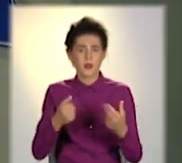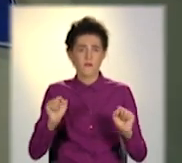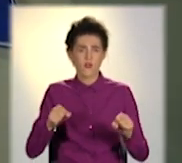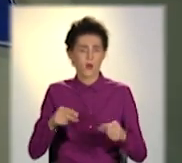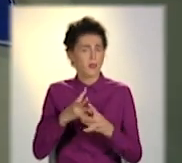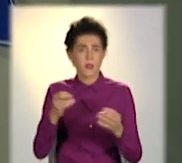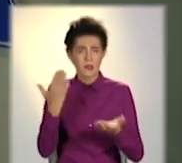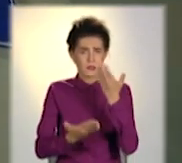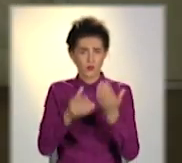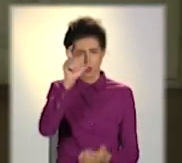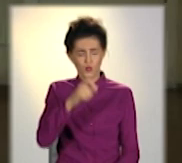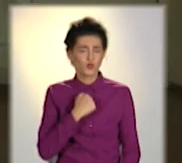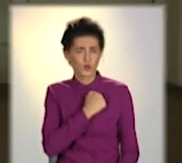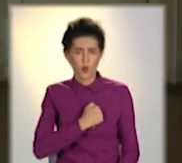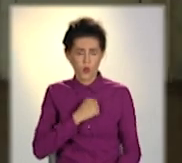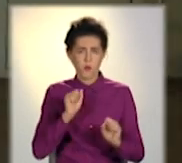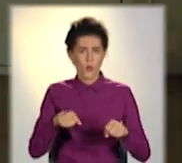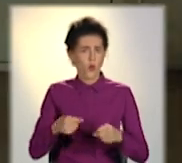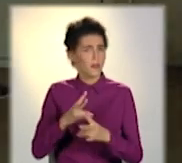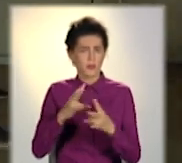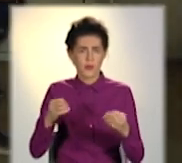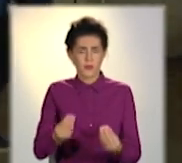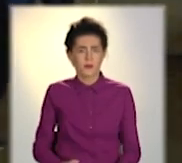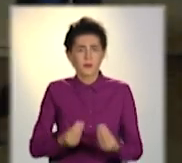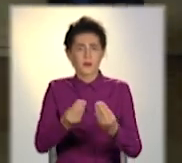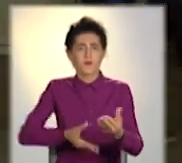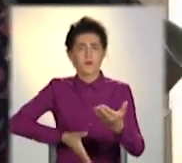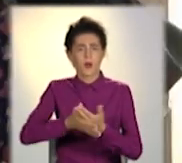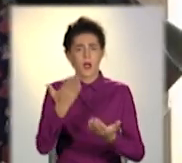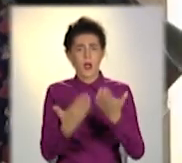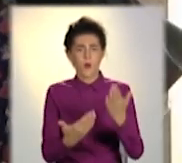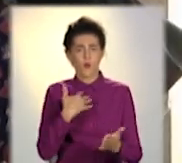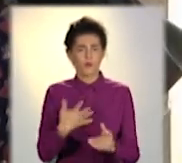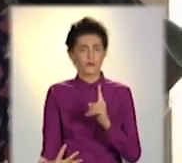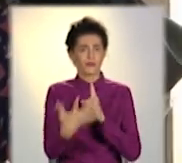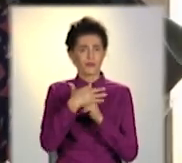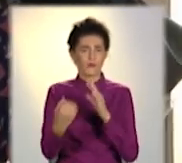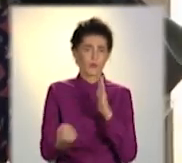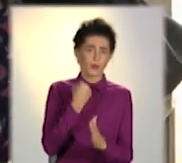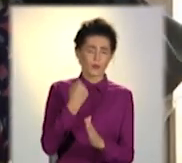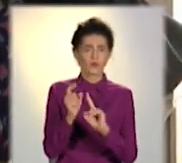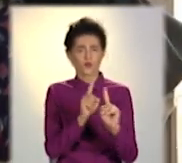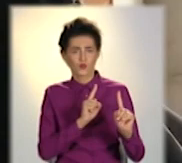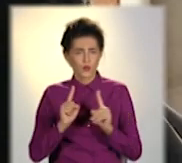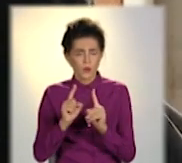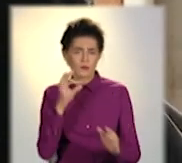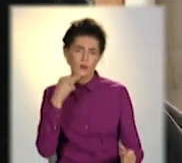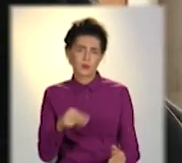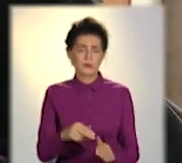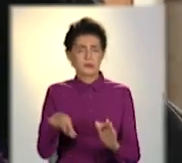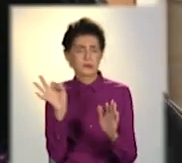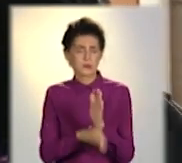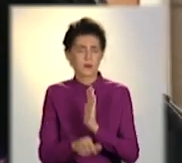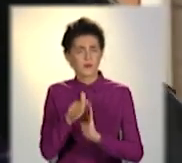допомогу агресивному пацієнту, тим паче, якщо той хоче вдарити чи напасти. А ось використовувати певні засоби